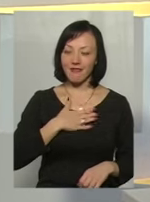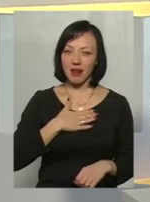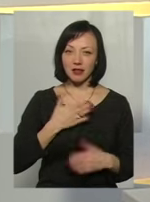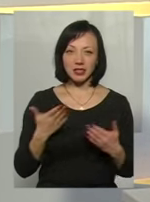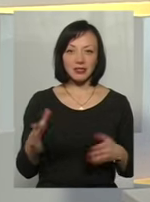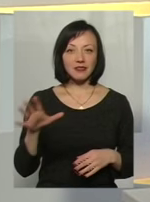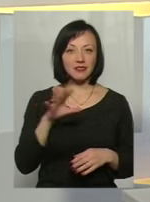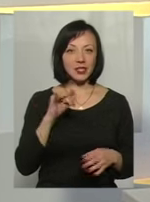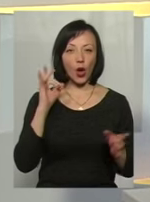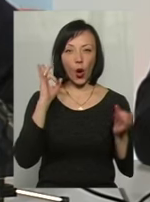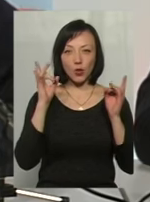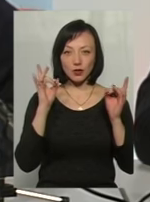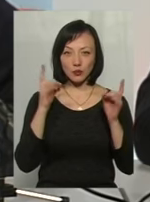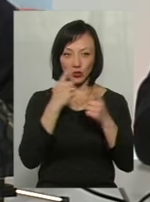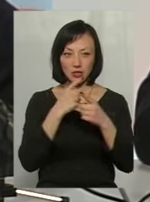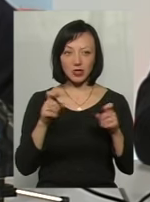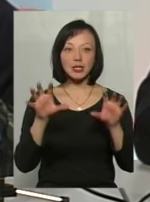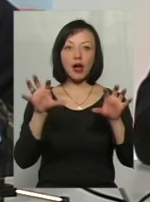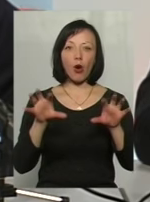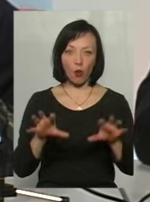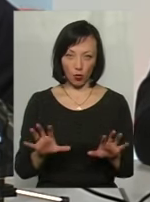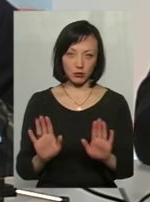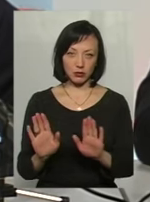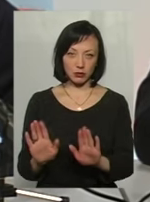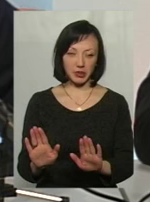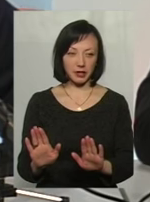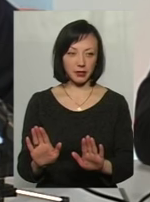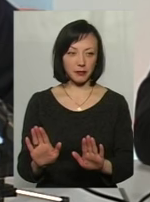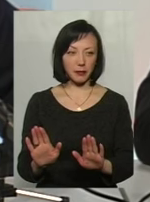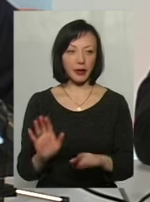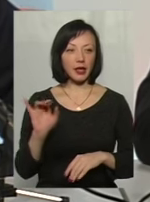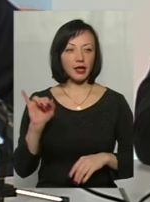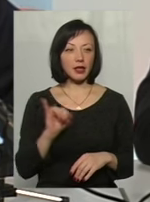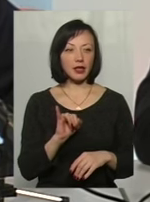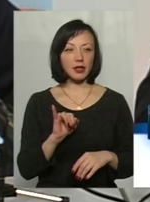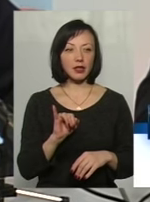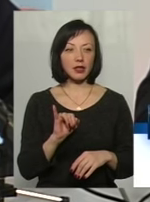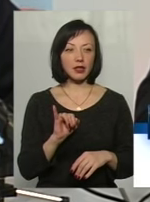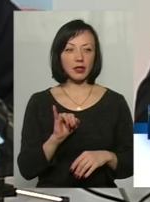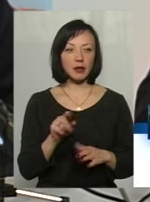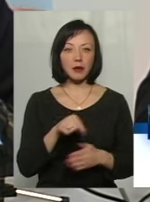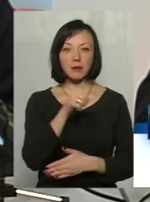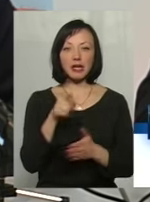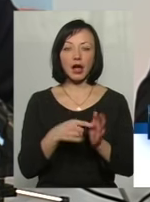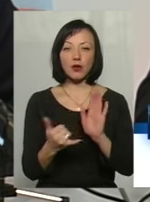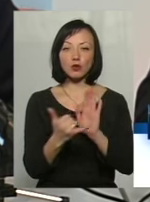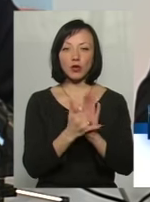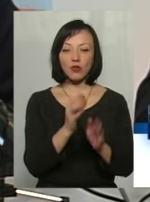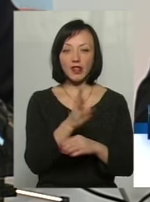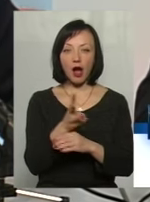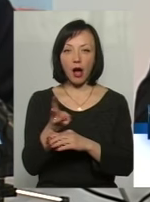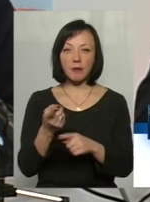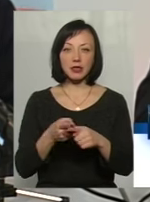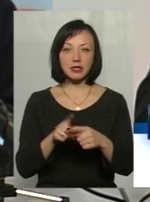озвучено, абсолютно законний підхід. Ось і питання встановлення камер, знову ж таки, це